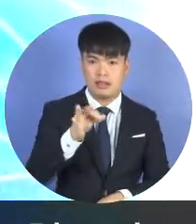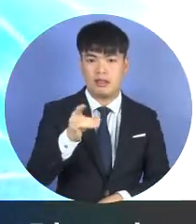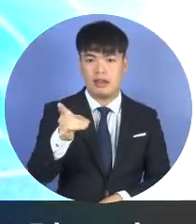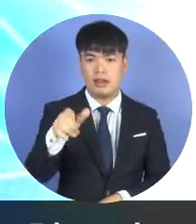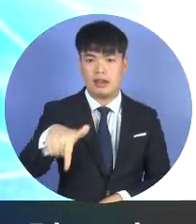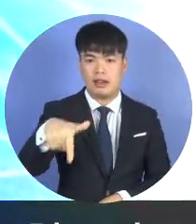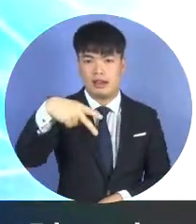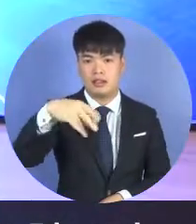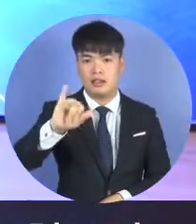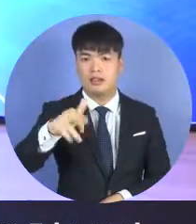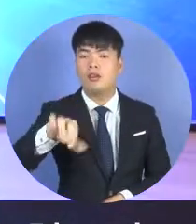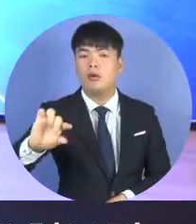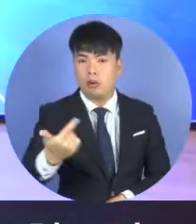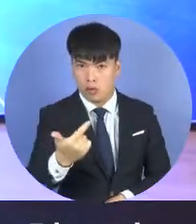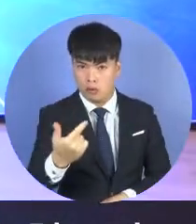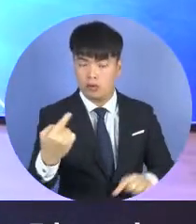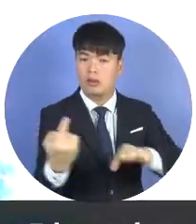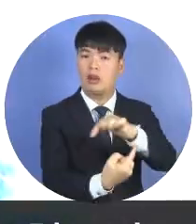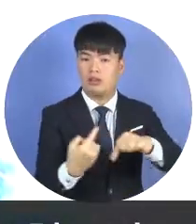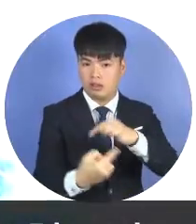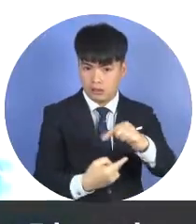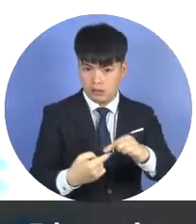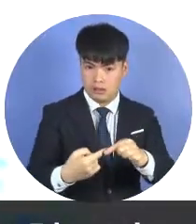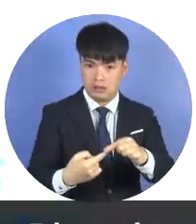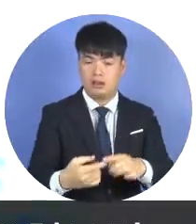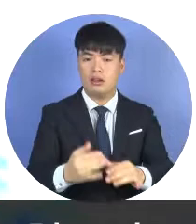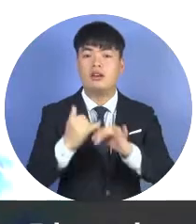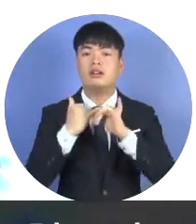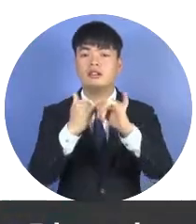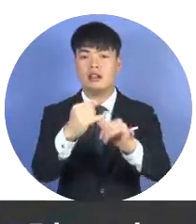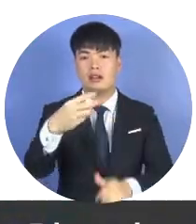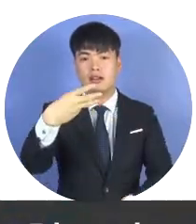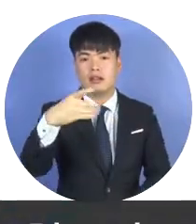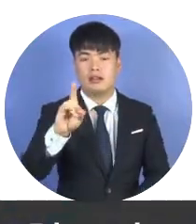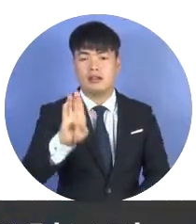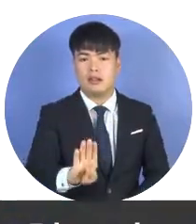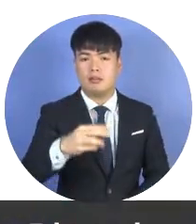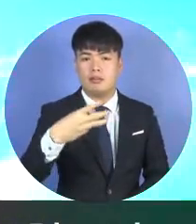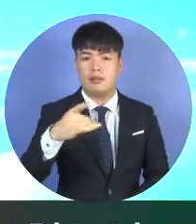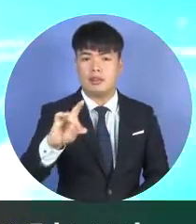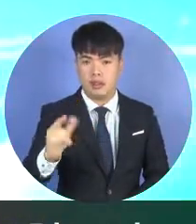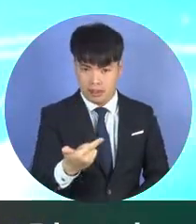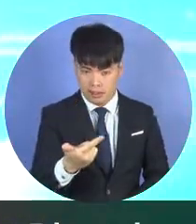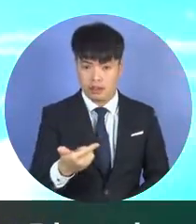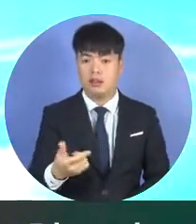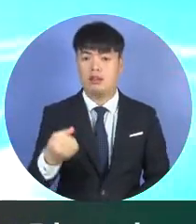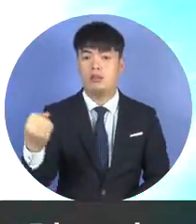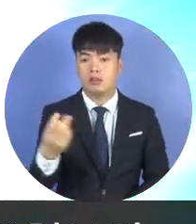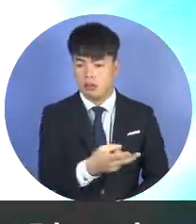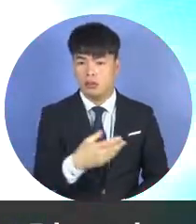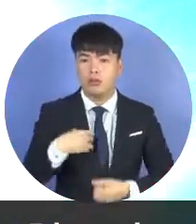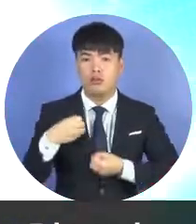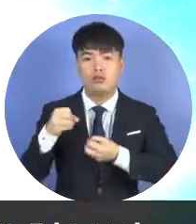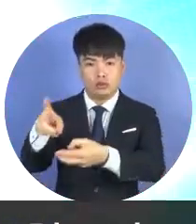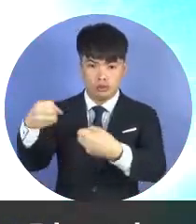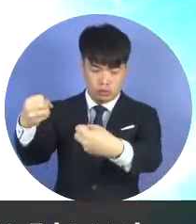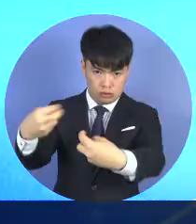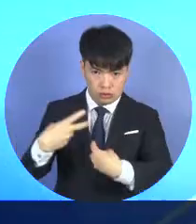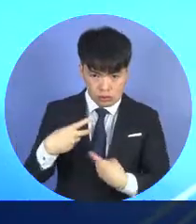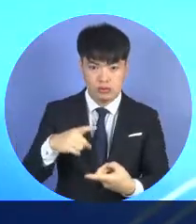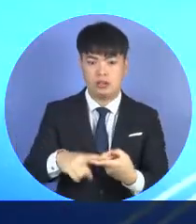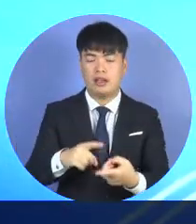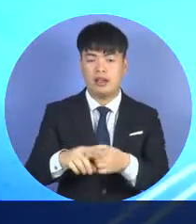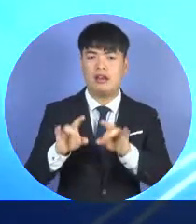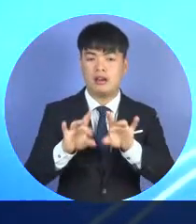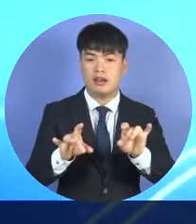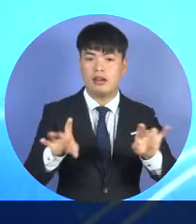종합 대상은 주식회사 엑시콘이, 경영 대상은 주식회사 탑텍이, 기술 대상은 주식회사 현보가,